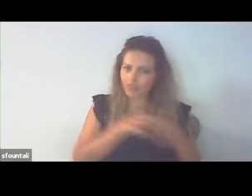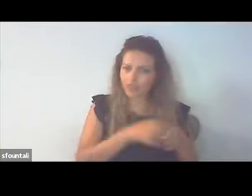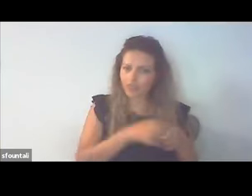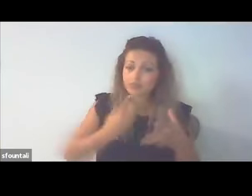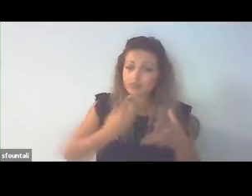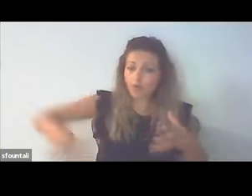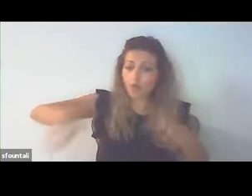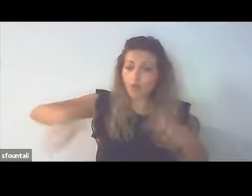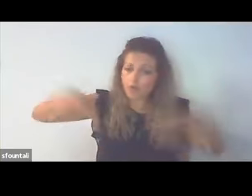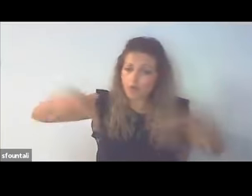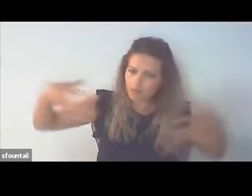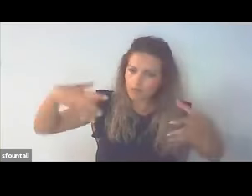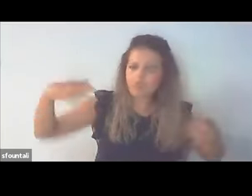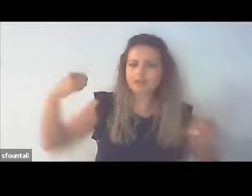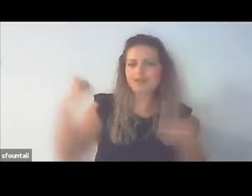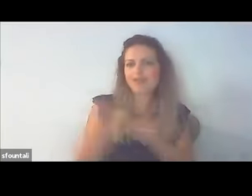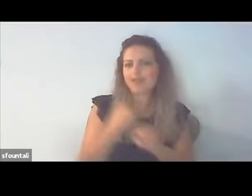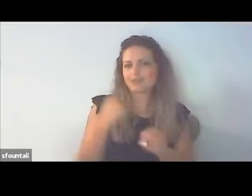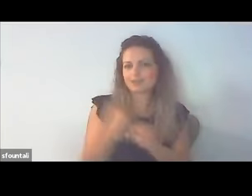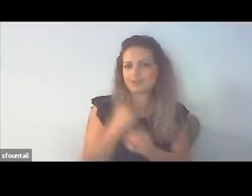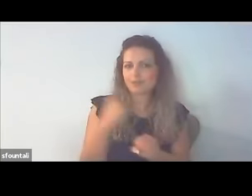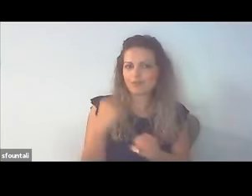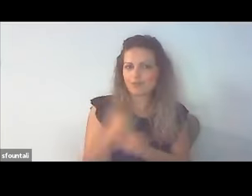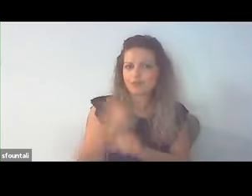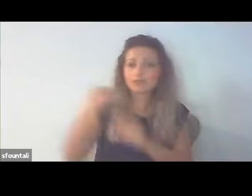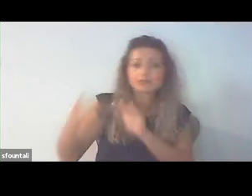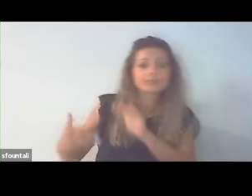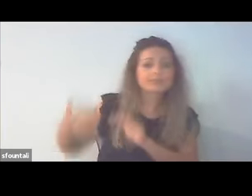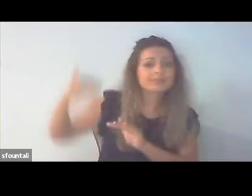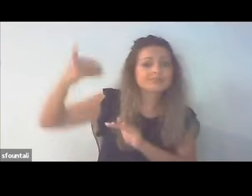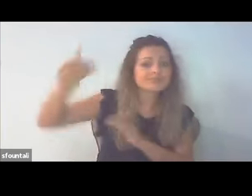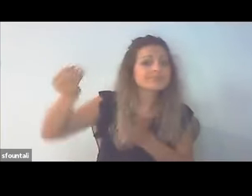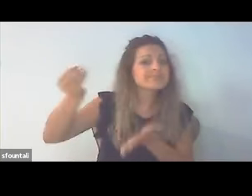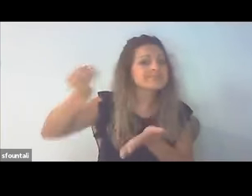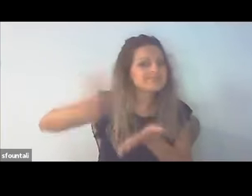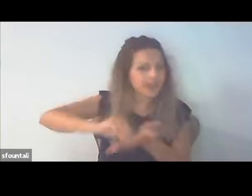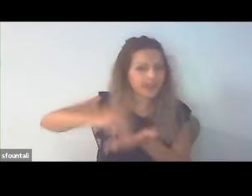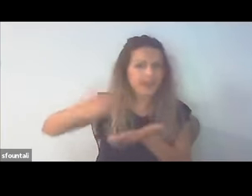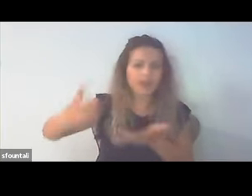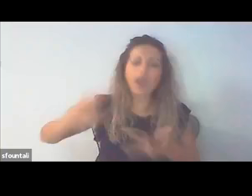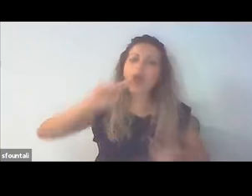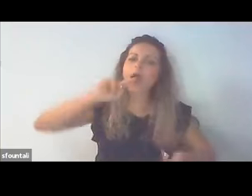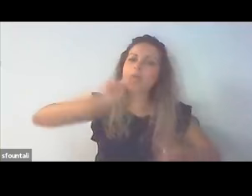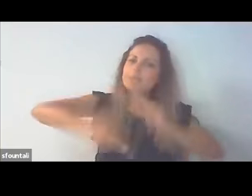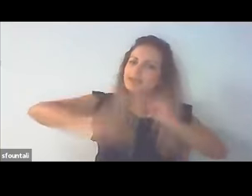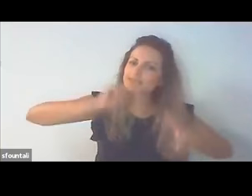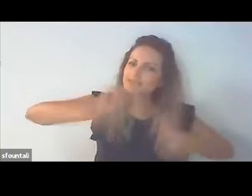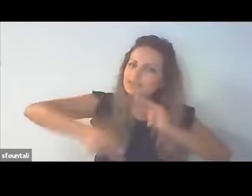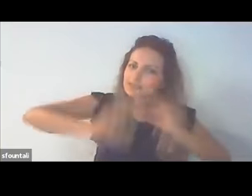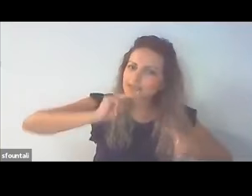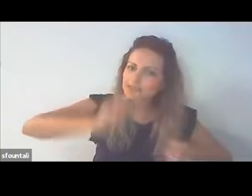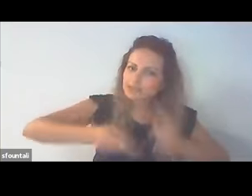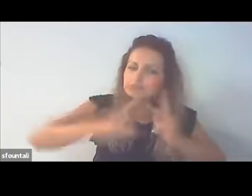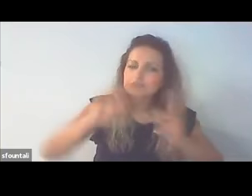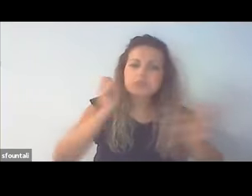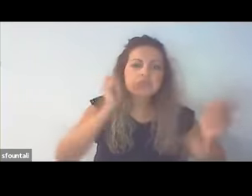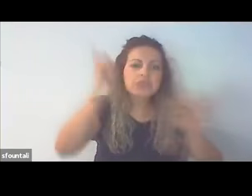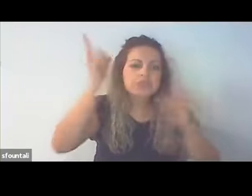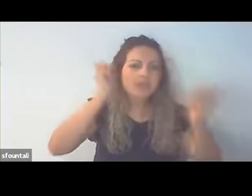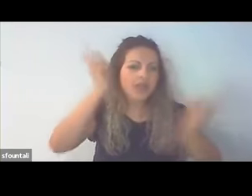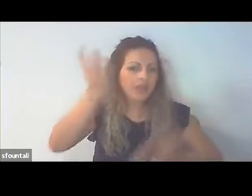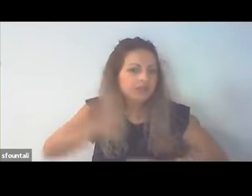μαζί, να μπορέσουμε να επανέλθουμε με απαντήσεις ή με νέες ιδέες, ανταποκρινόμενες